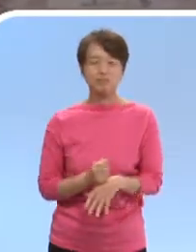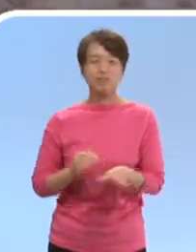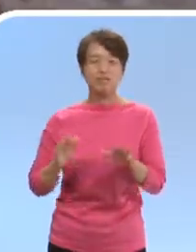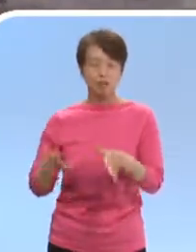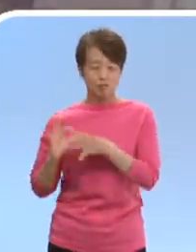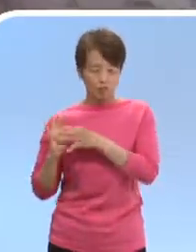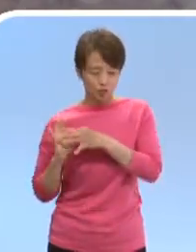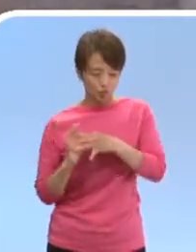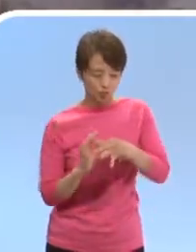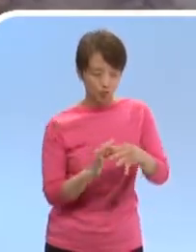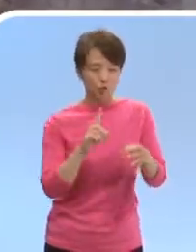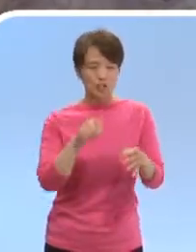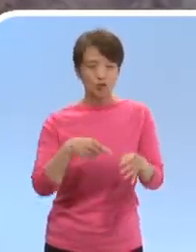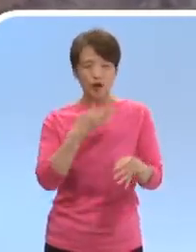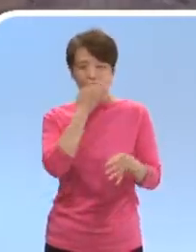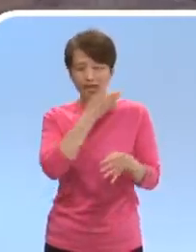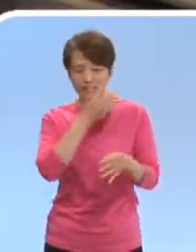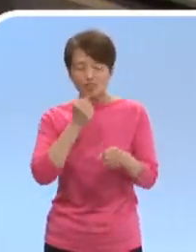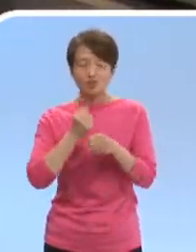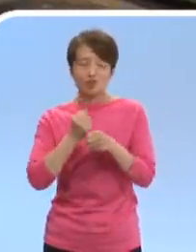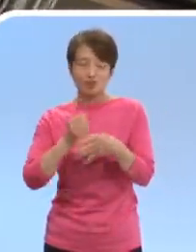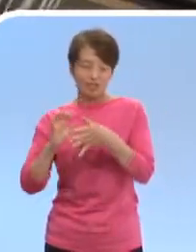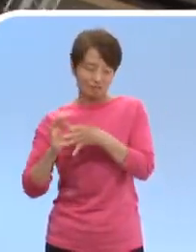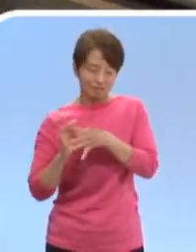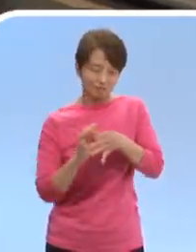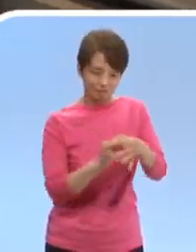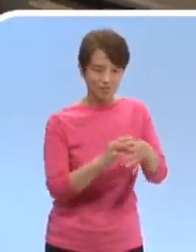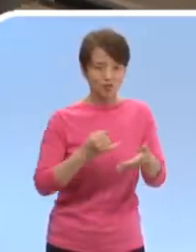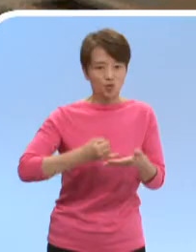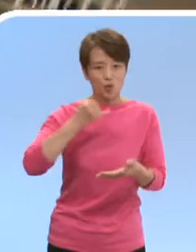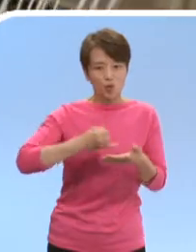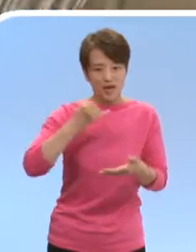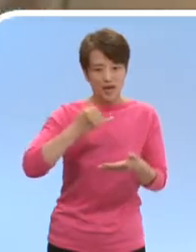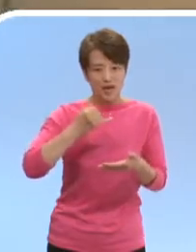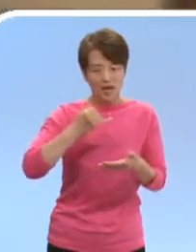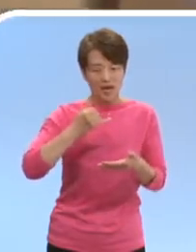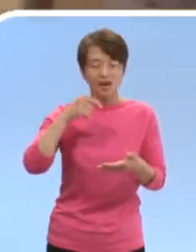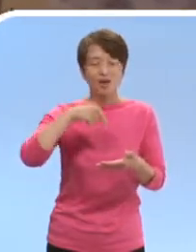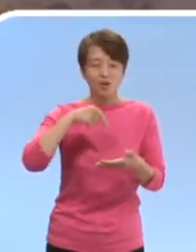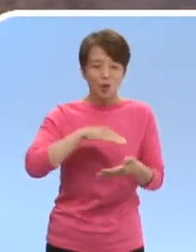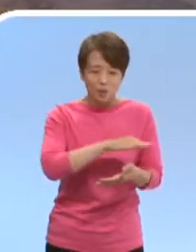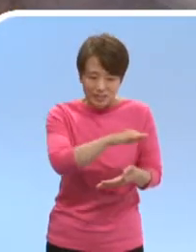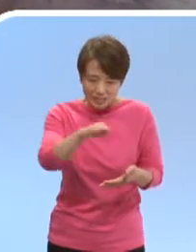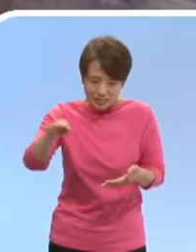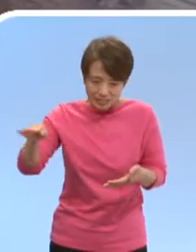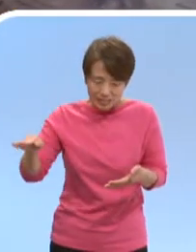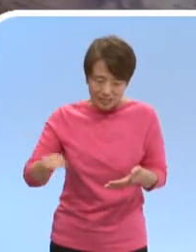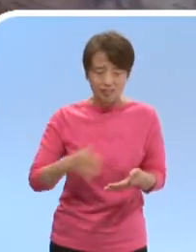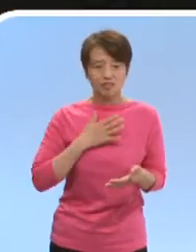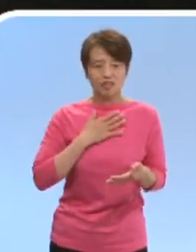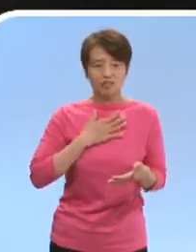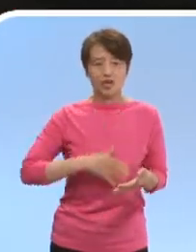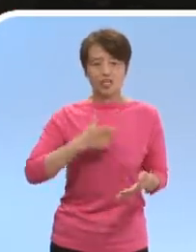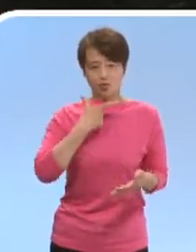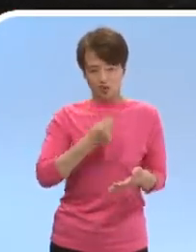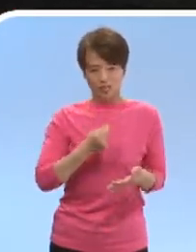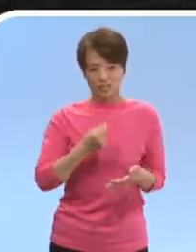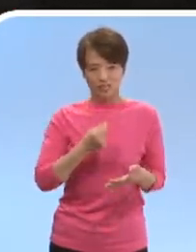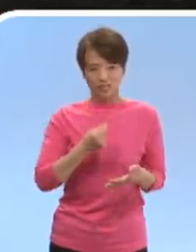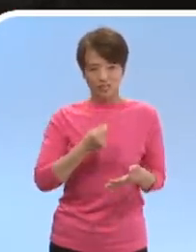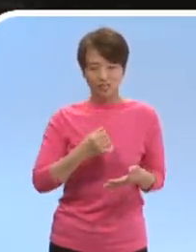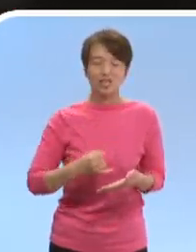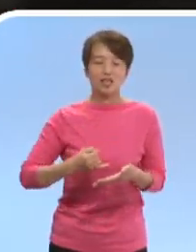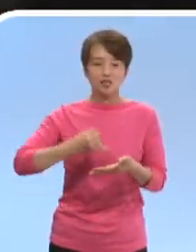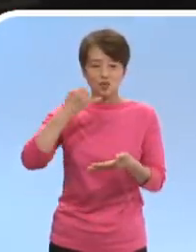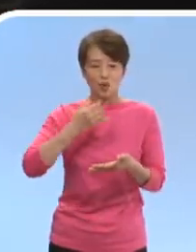今でもその人の手で大事に大事に作っているおそうめんですので、 はい、 そういったところをね、皆様に感じていただいて、よりね、あのイ